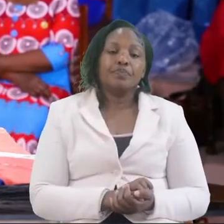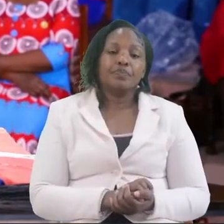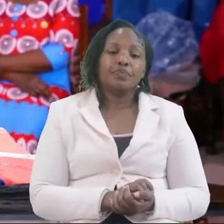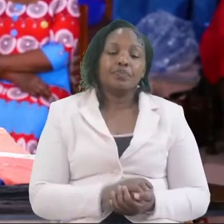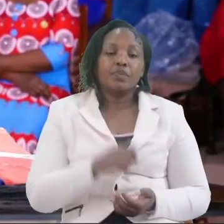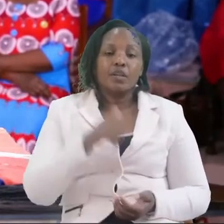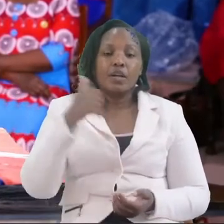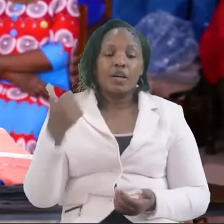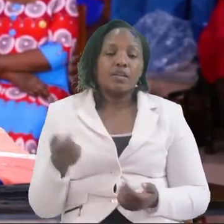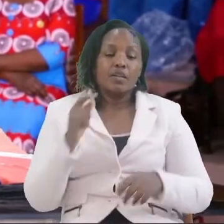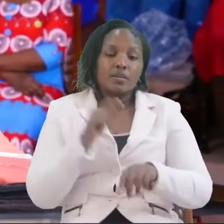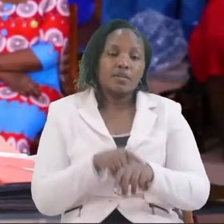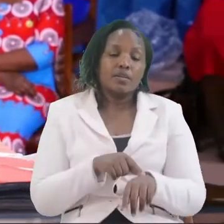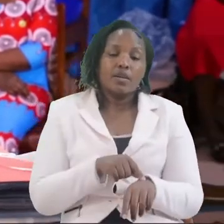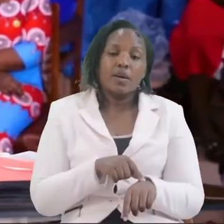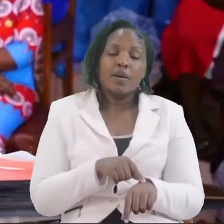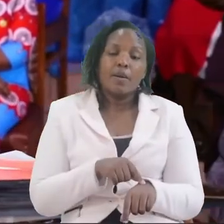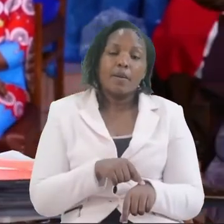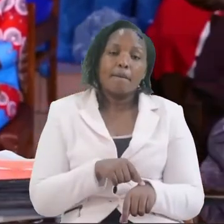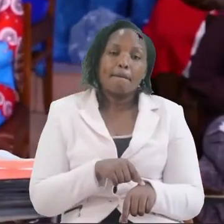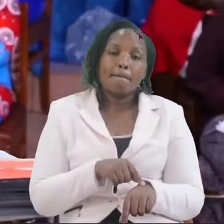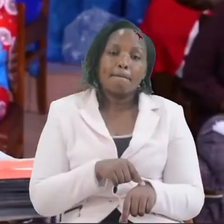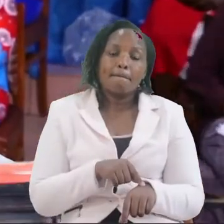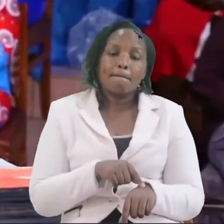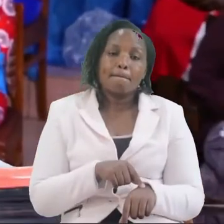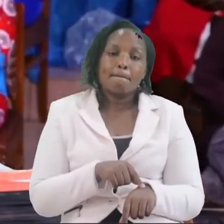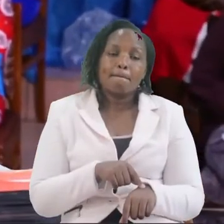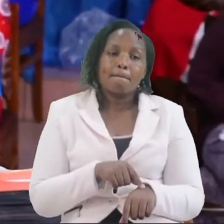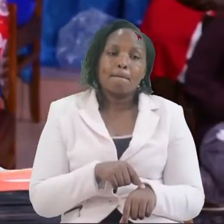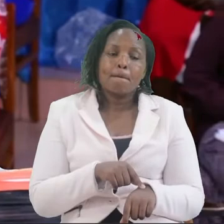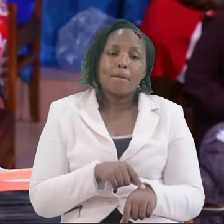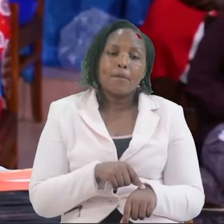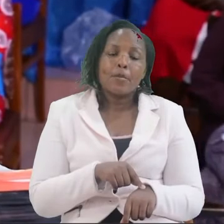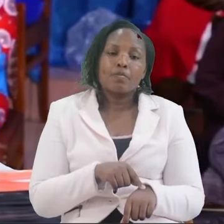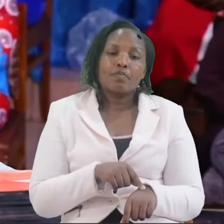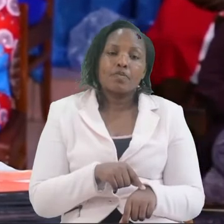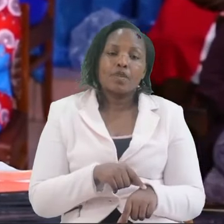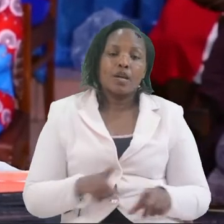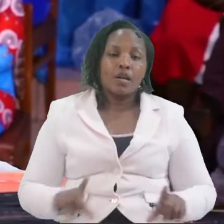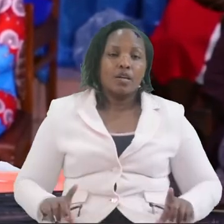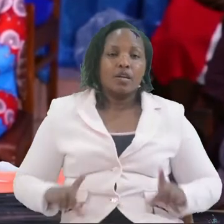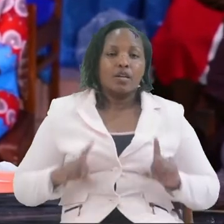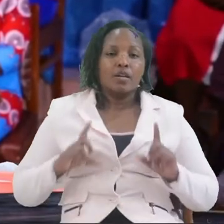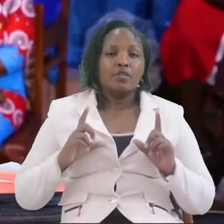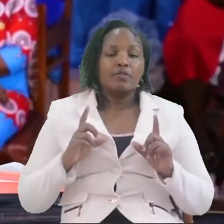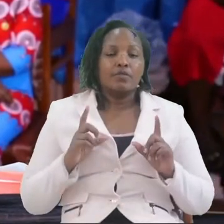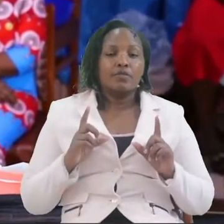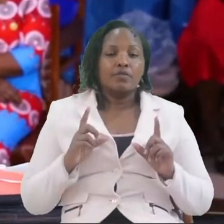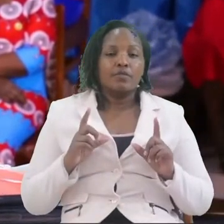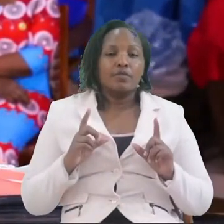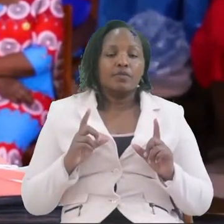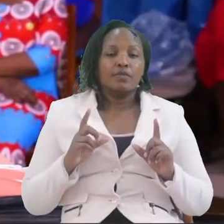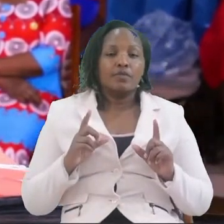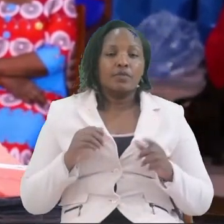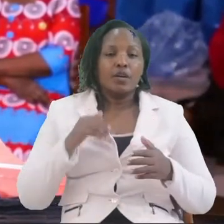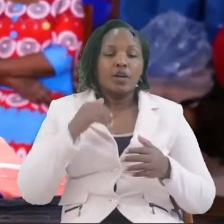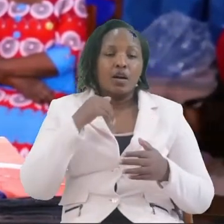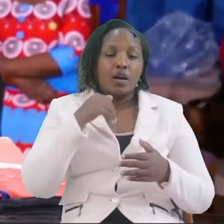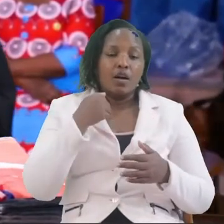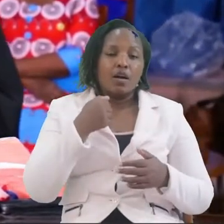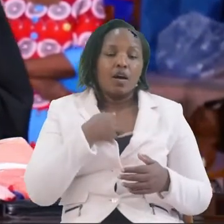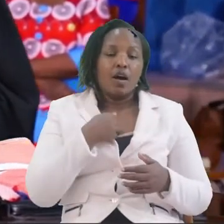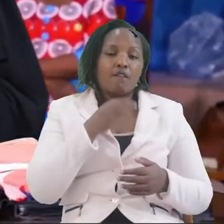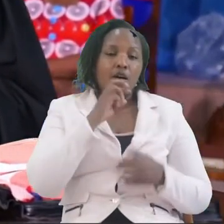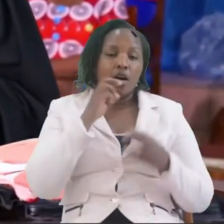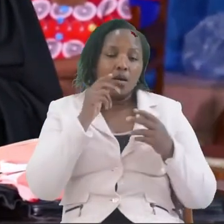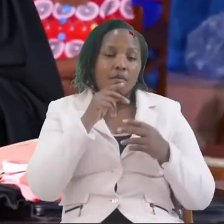ni wakati tumekuwa ni watu wanakaa katika hali ya kuwa na amani ndani